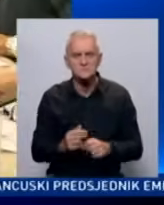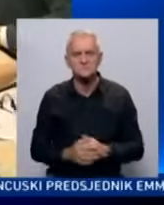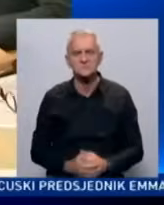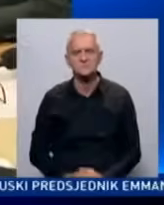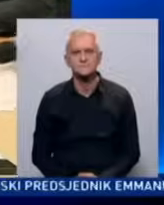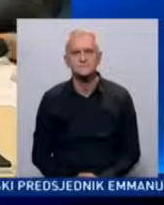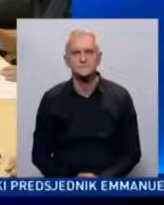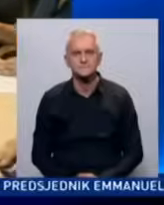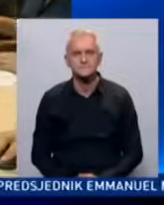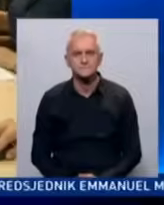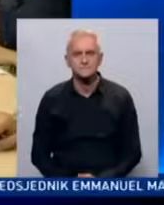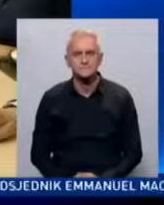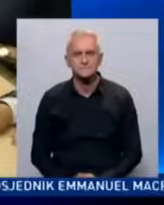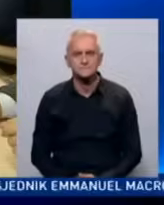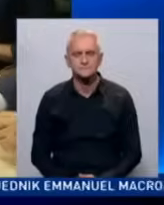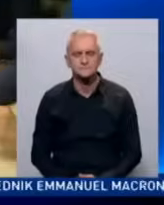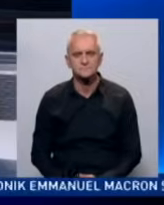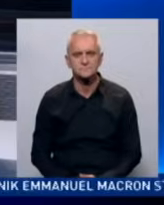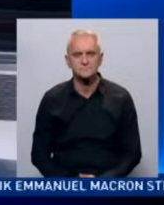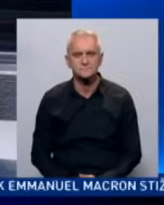Bosnu i Hercegovinu.